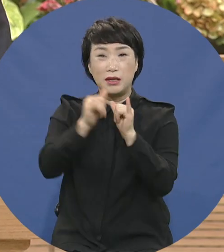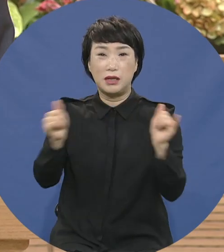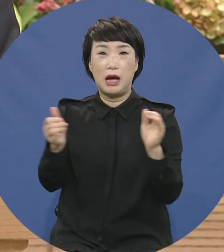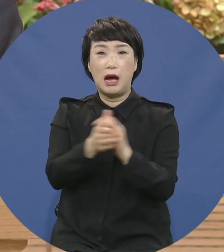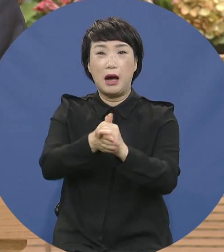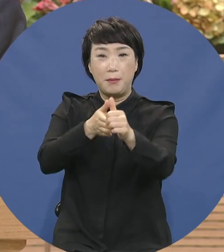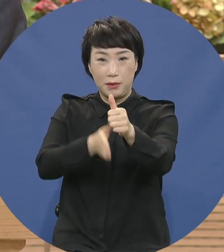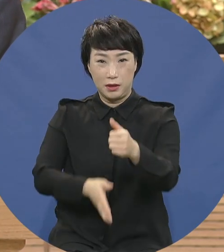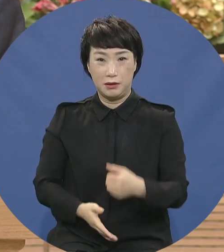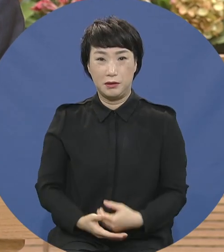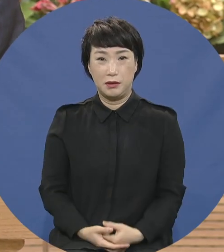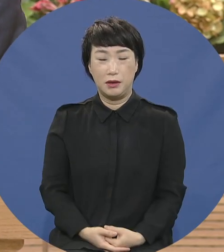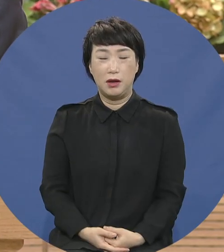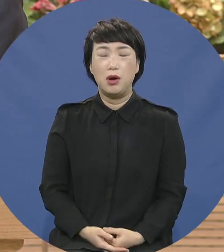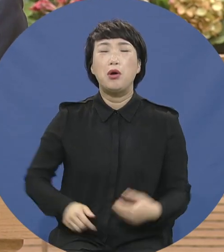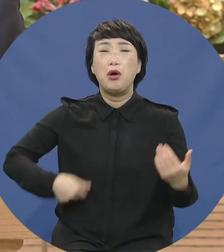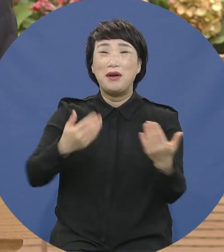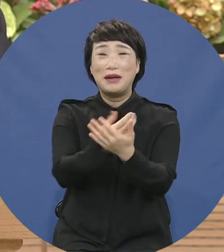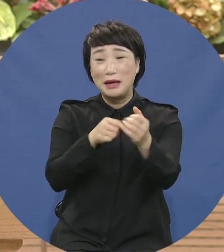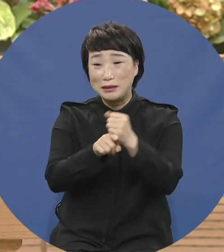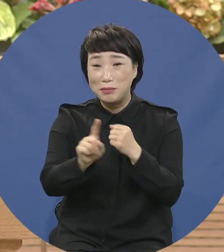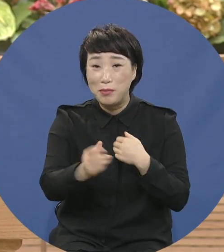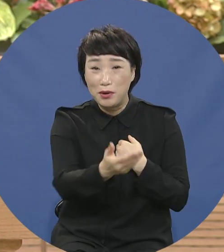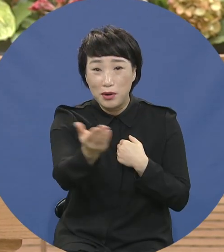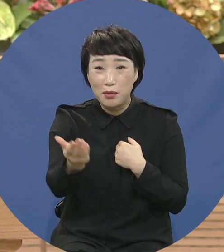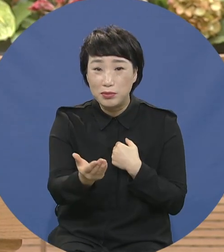합시다. 회개가 뭐냐?